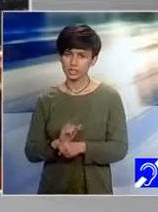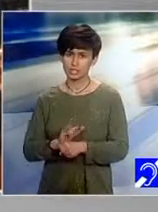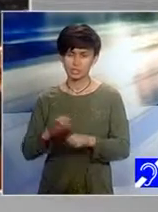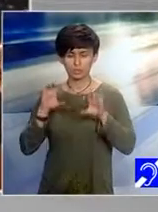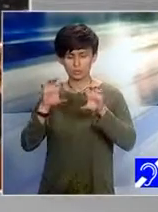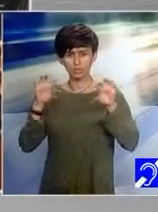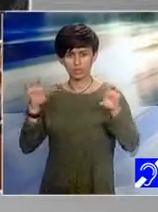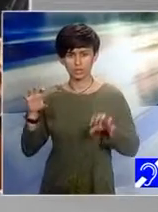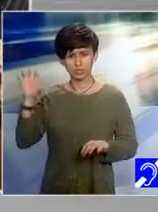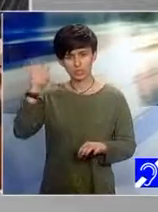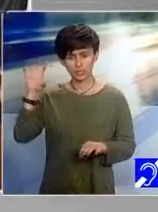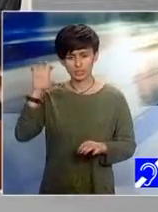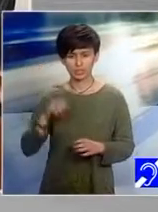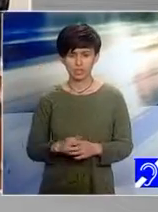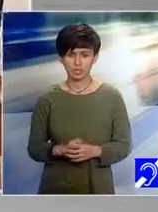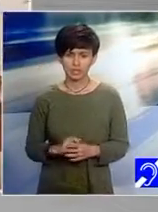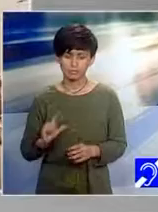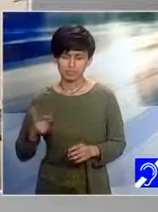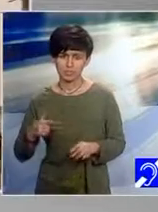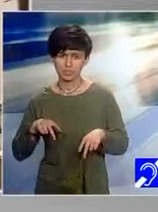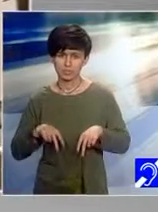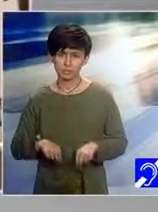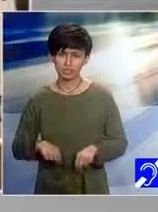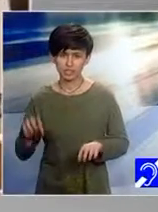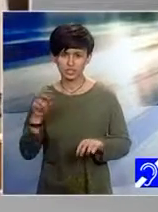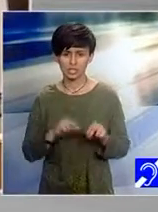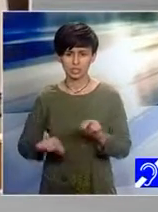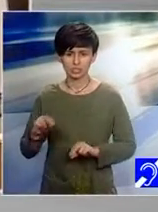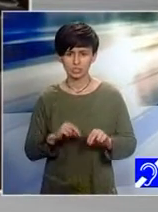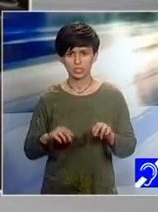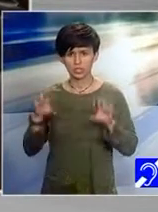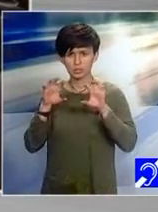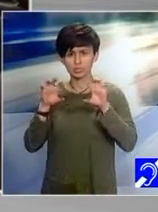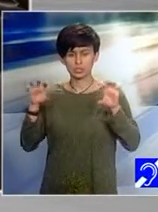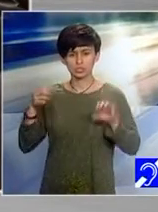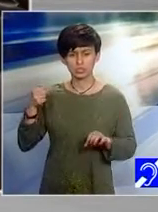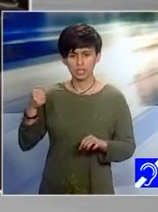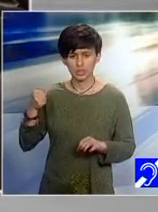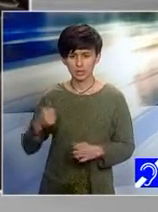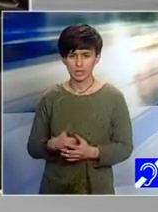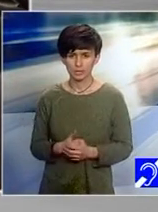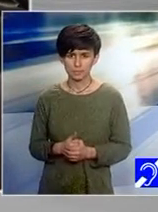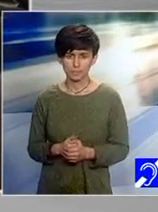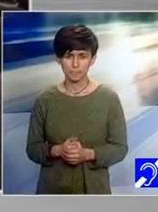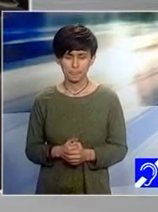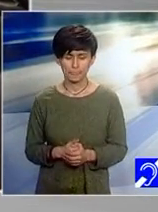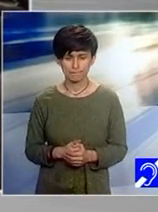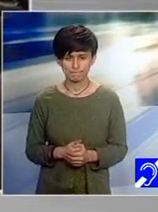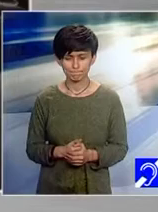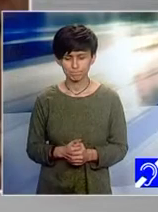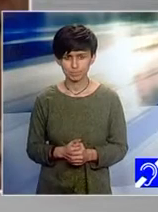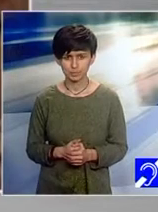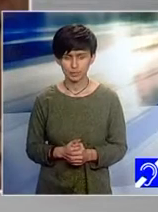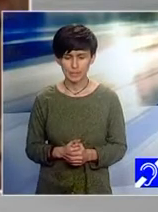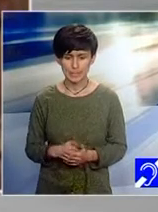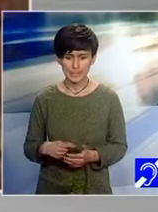Mircea Tivadar, vicepreședintele Asociației Muzeului Armean și, desigur, Bedros Crucian, singurul în măsură